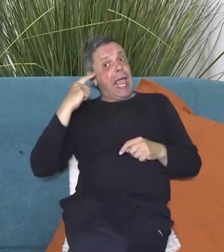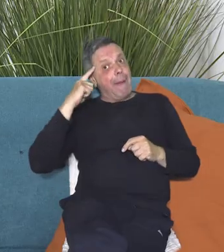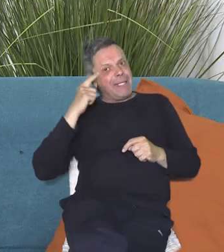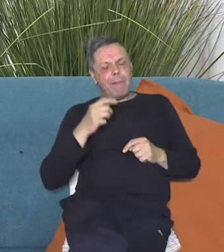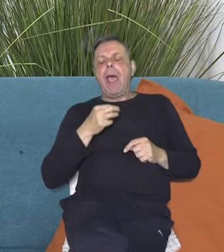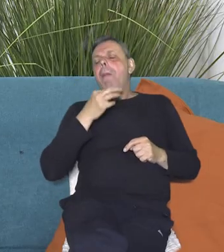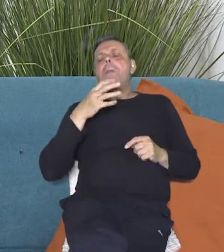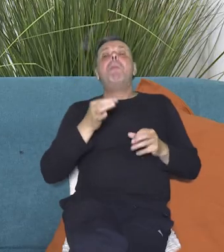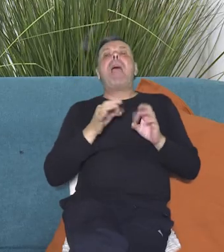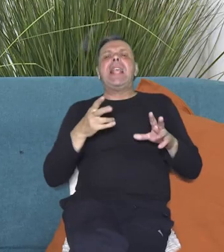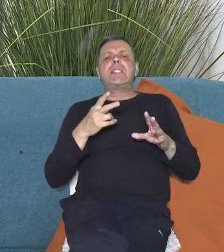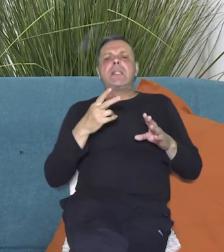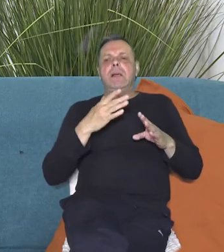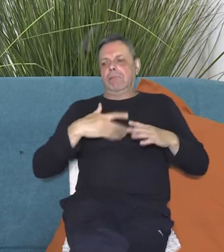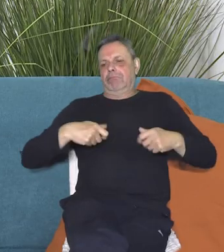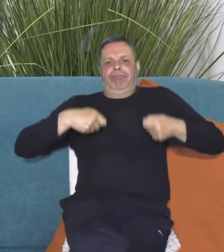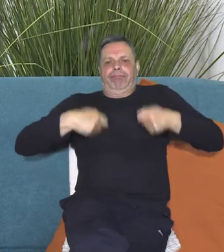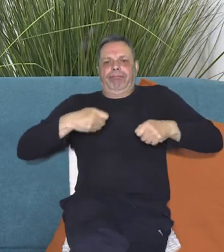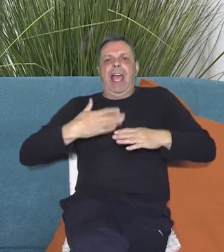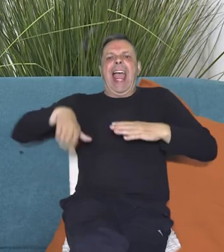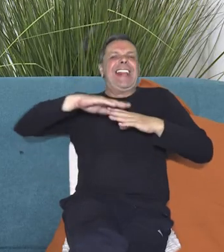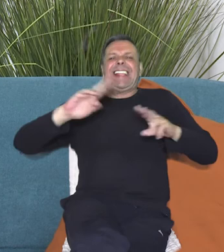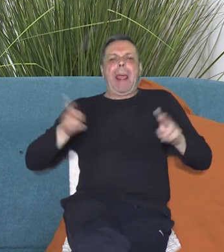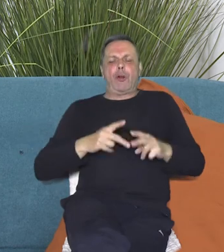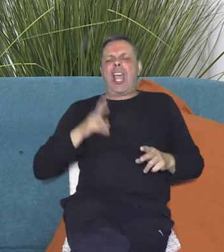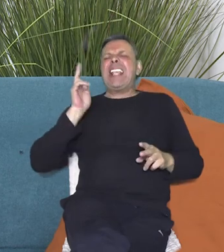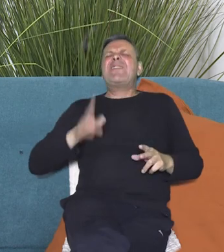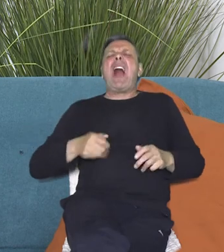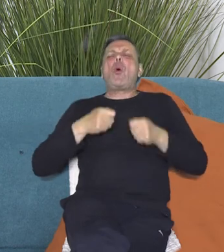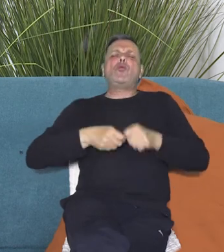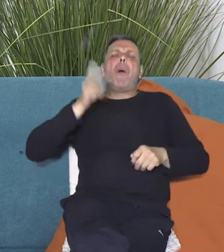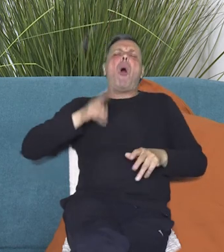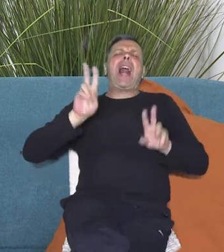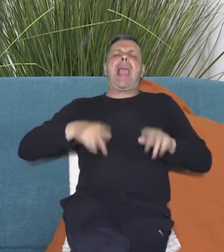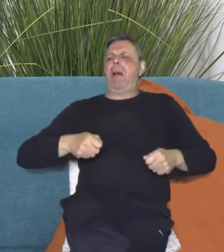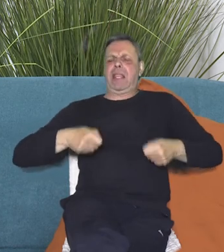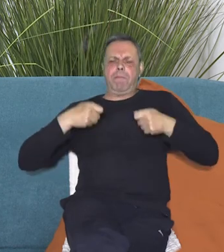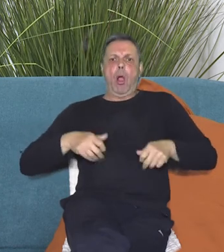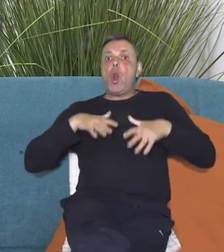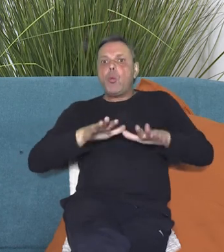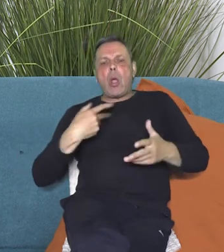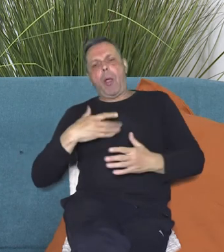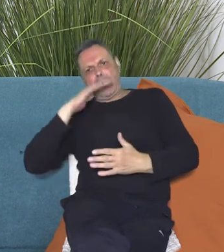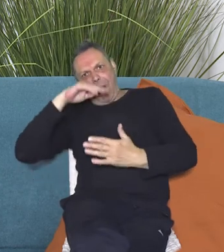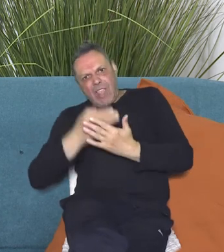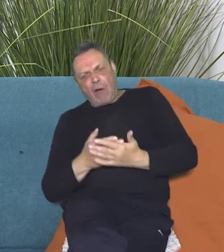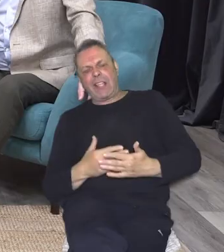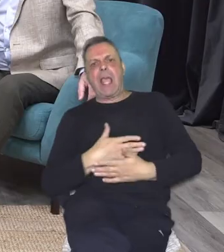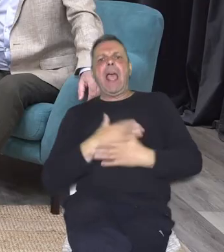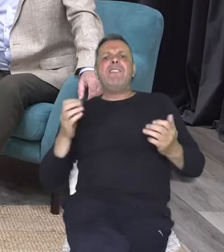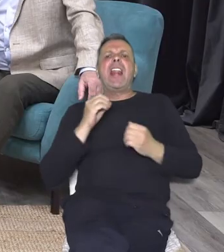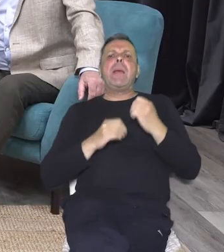Ali mislim, bez elite se ne može. Ne može. Mislim, svako društvo mora imati elitu ljude kojima će